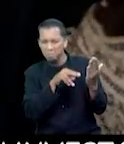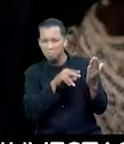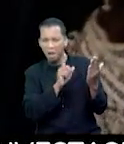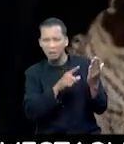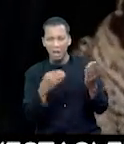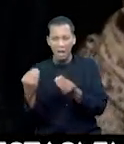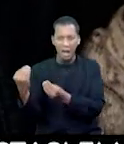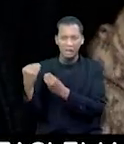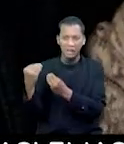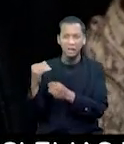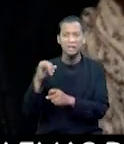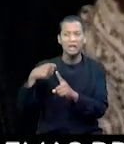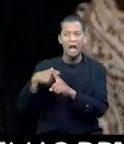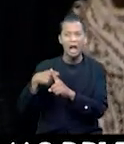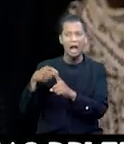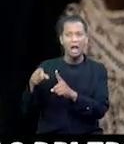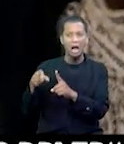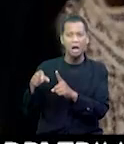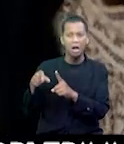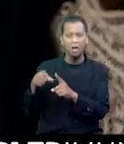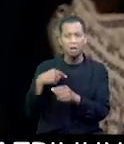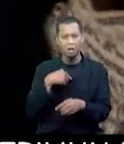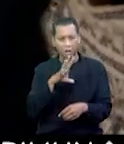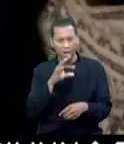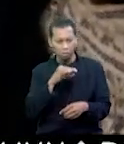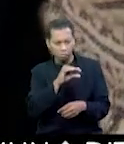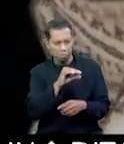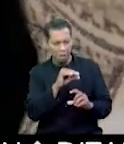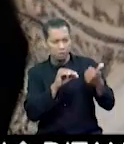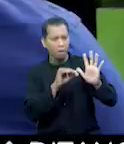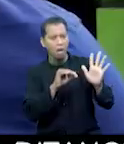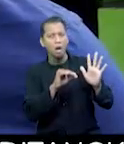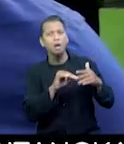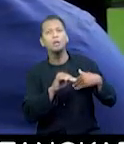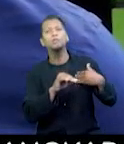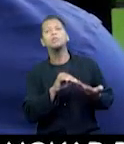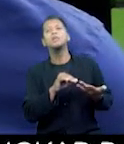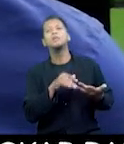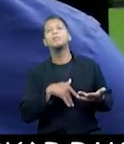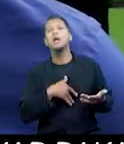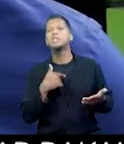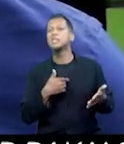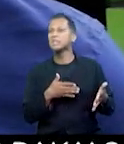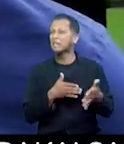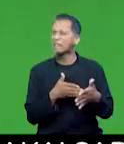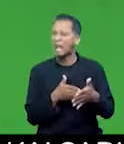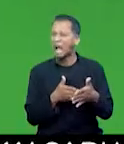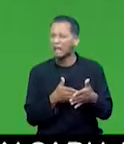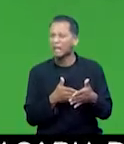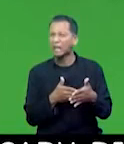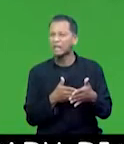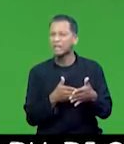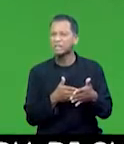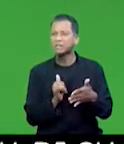Indra Ken ini, tapi nggak berhasil, loss gitu. Saya semakin tertantang aja, ternyata ada profit dikit-dikit.